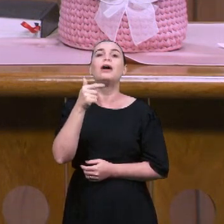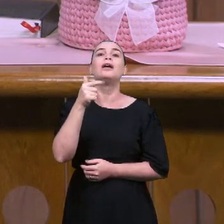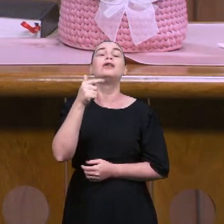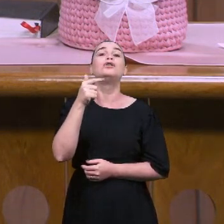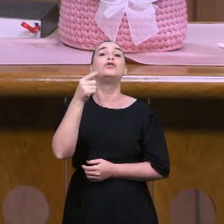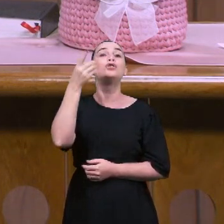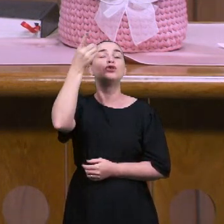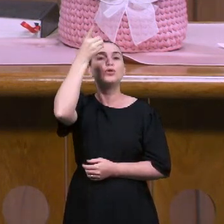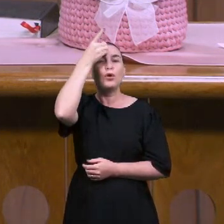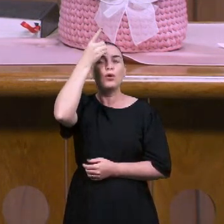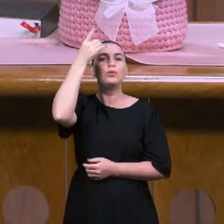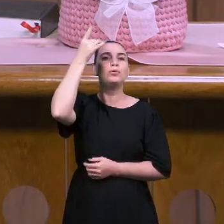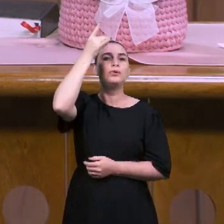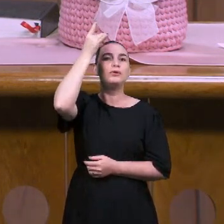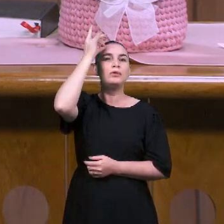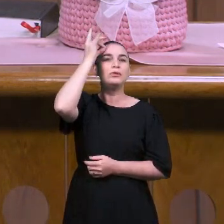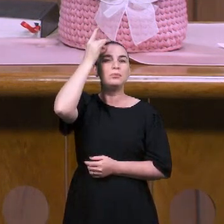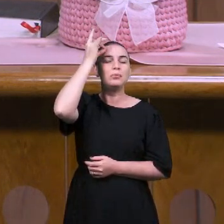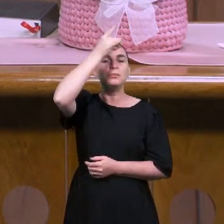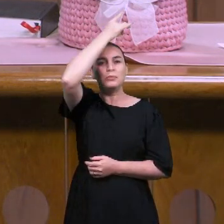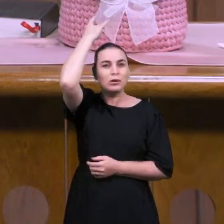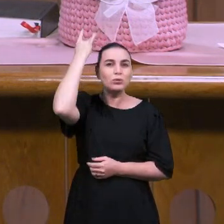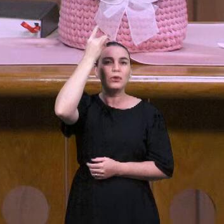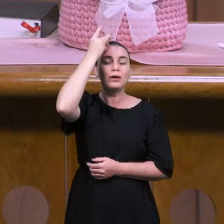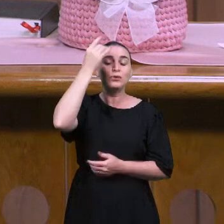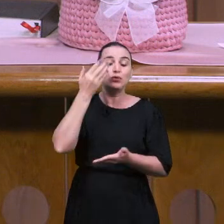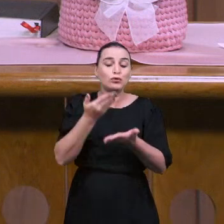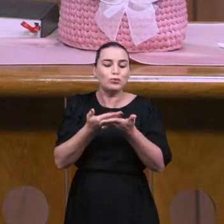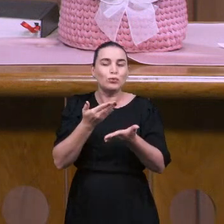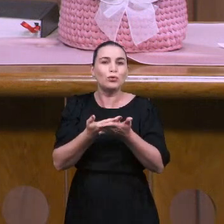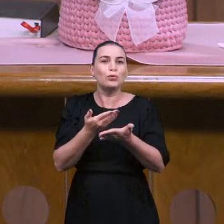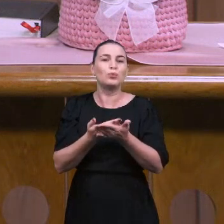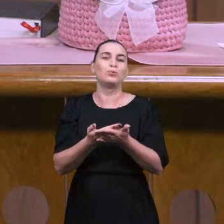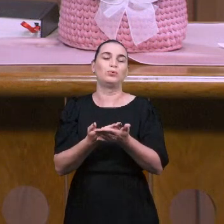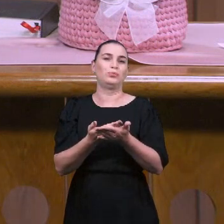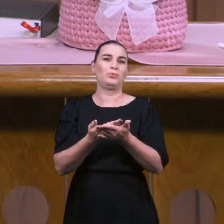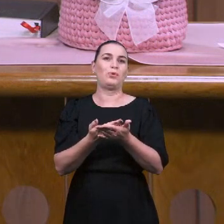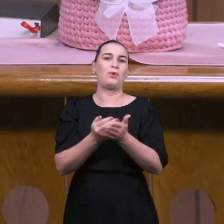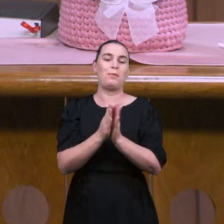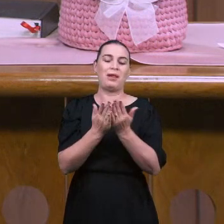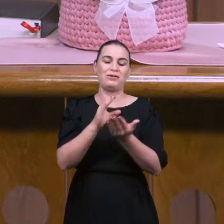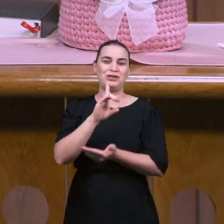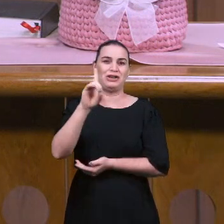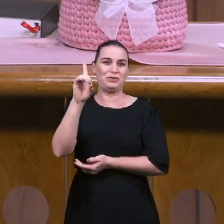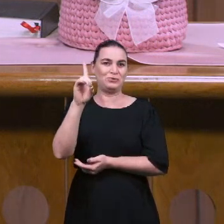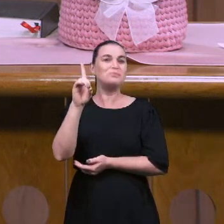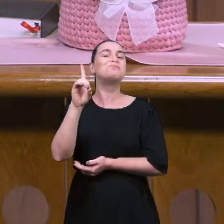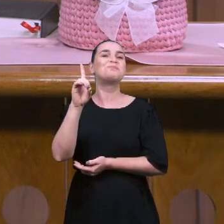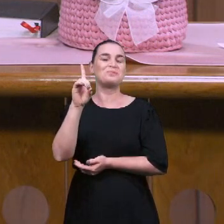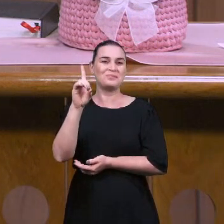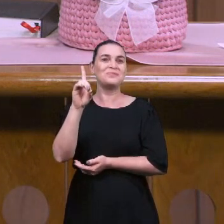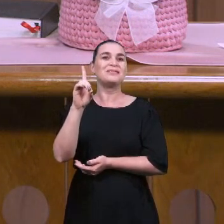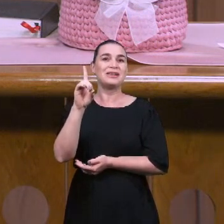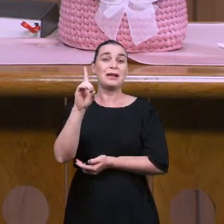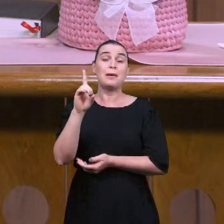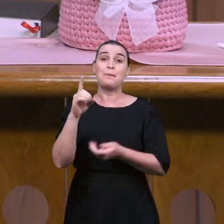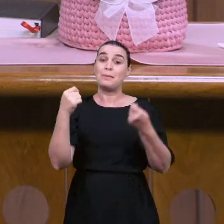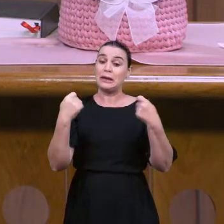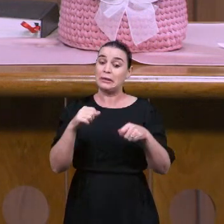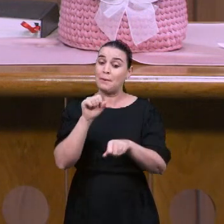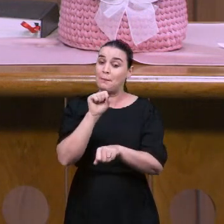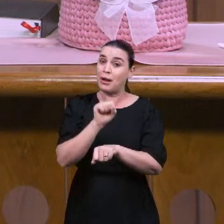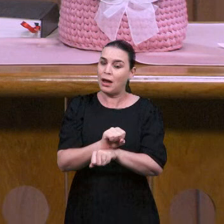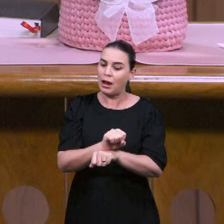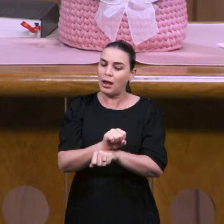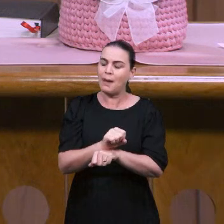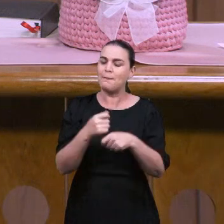montrant les dons spirituels qu'ils ont eus dans l'étude de la parole de Dieu. Mes frères, il y a une richesse très grande, mais il est